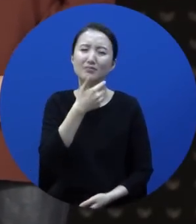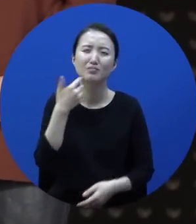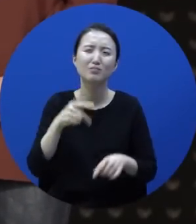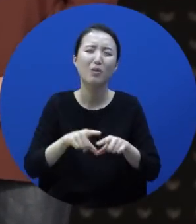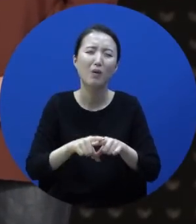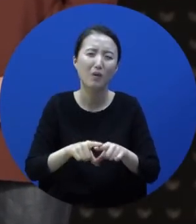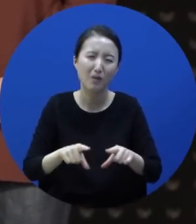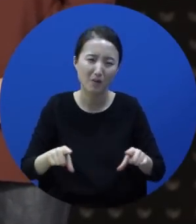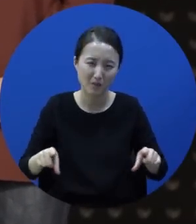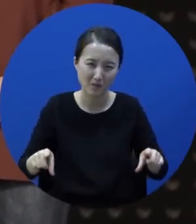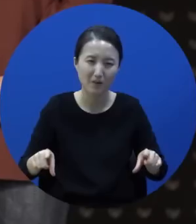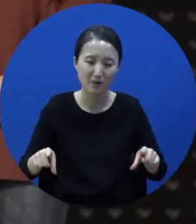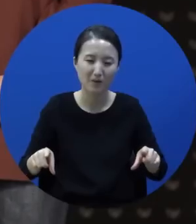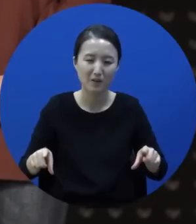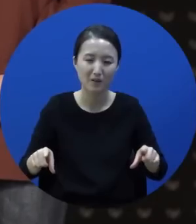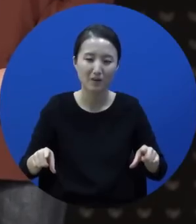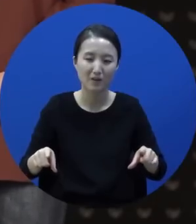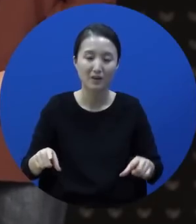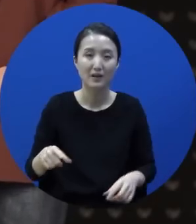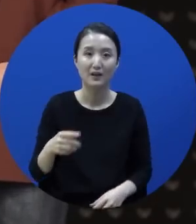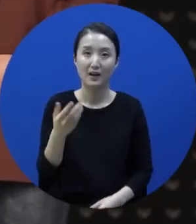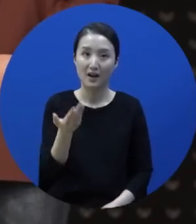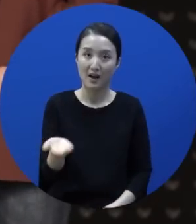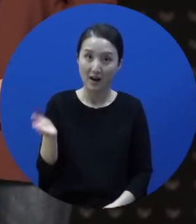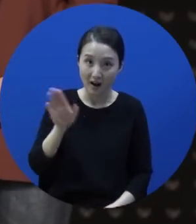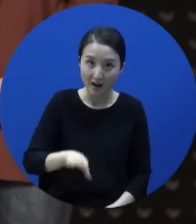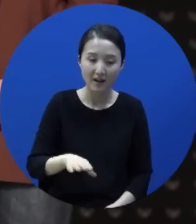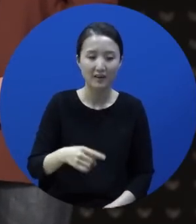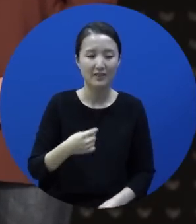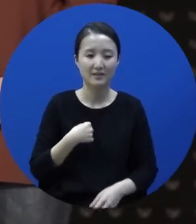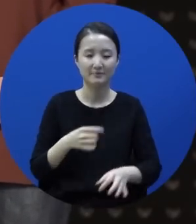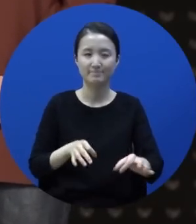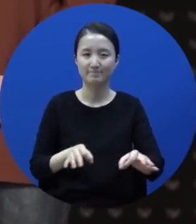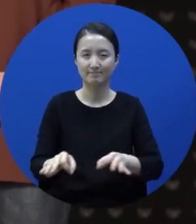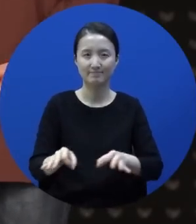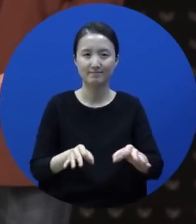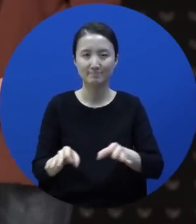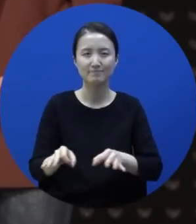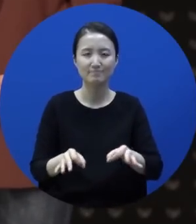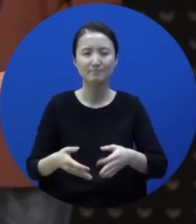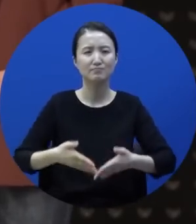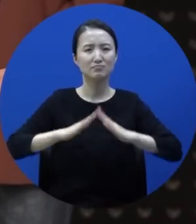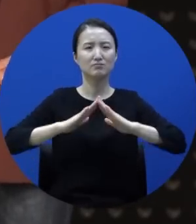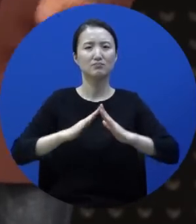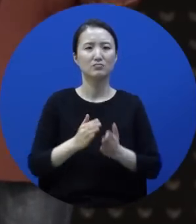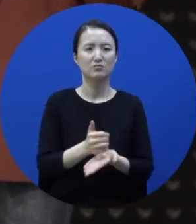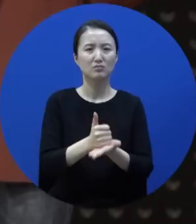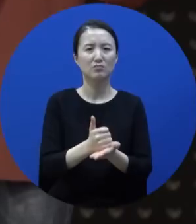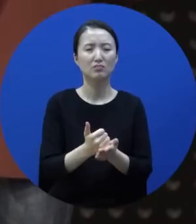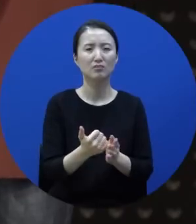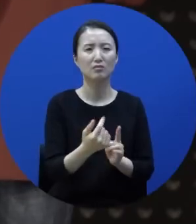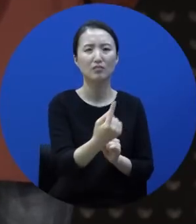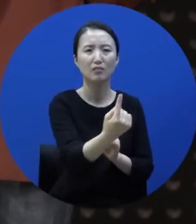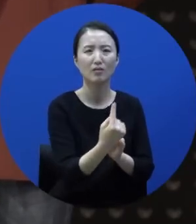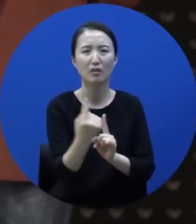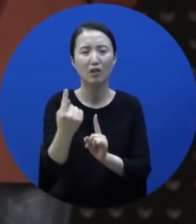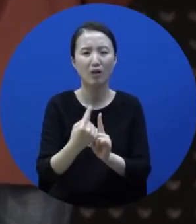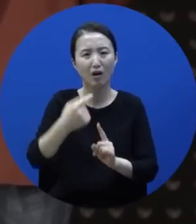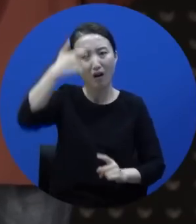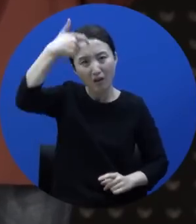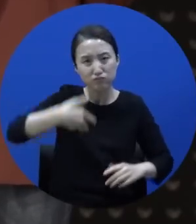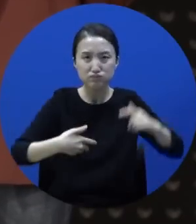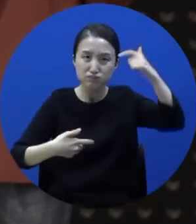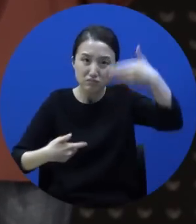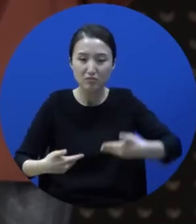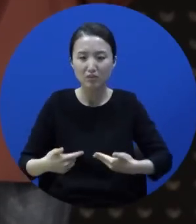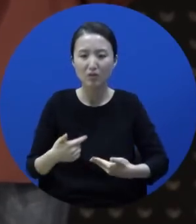네. 근데 제가 가게에 손님들이 오시면 어떻게 했냐면 영어를 못하니까 이 손님들이 나한테 자꾸 질문 공세를